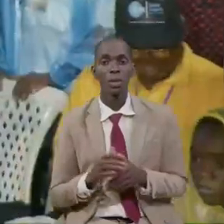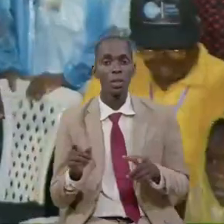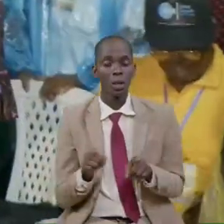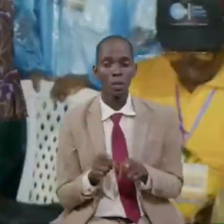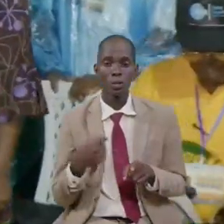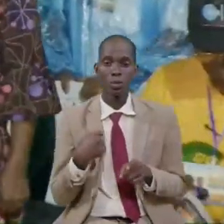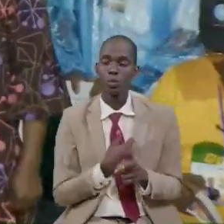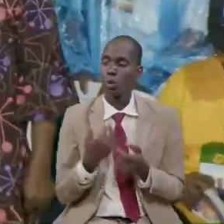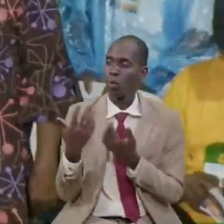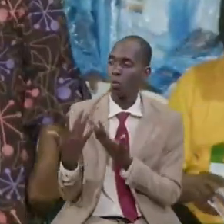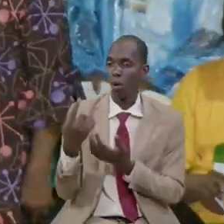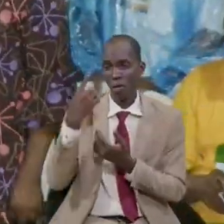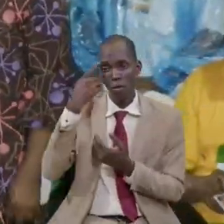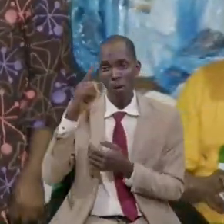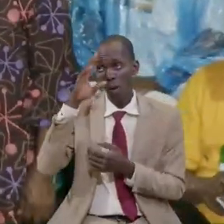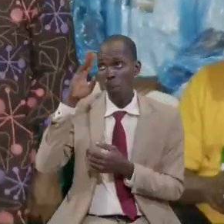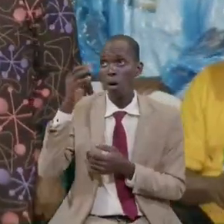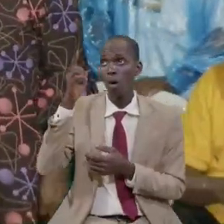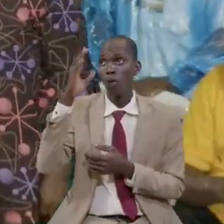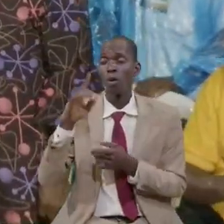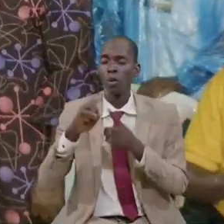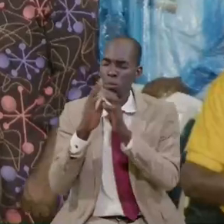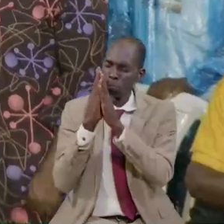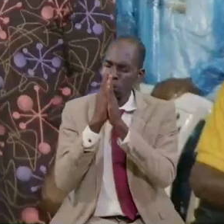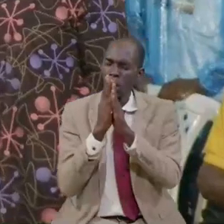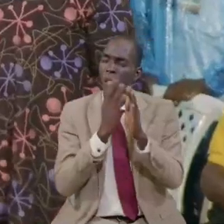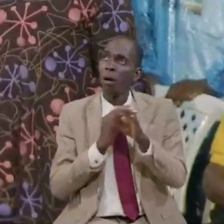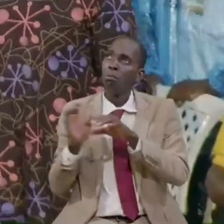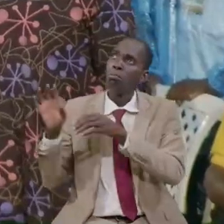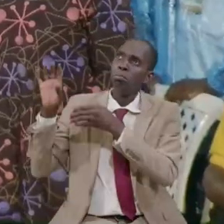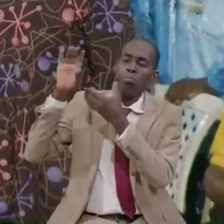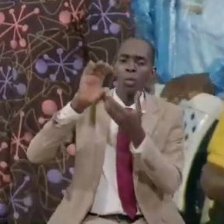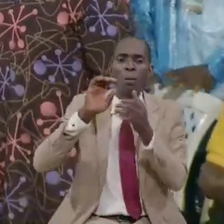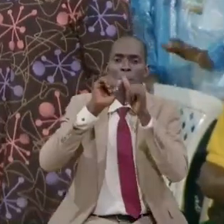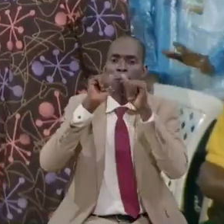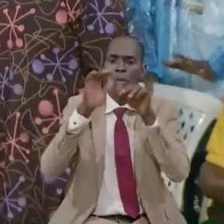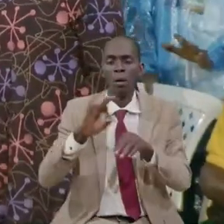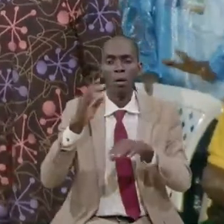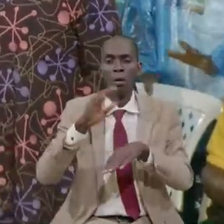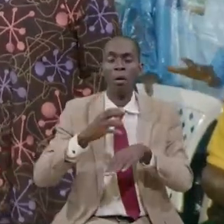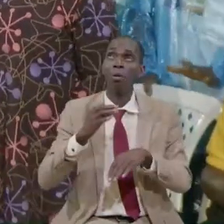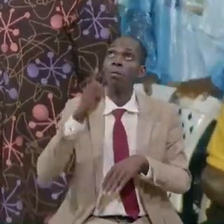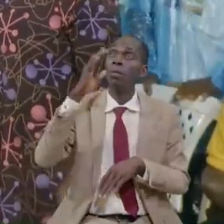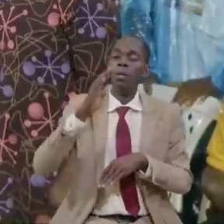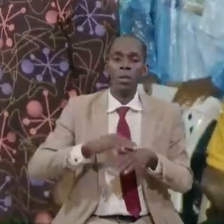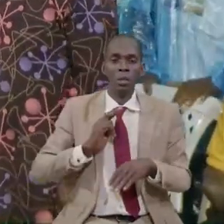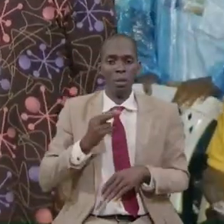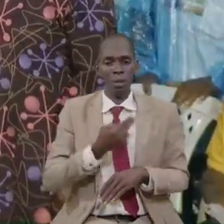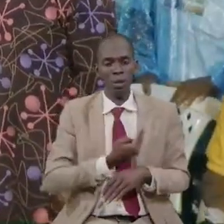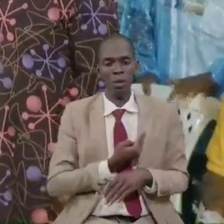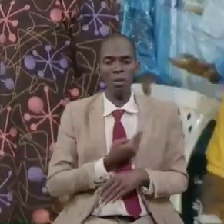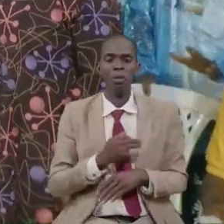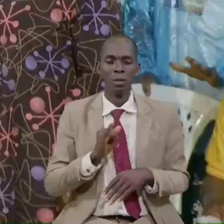comme nous entendons la prière de l'homme de Dieu, pour faire pleuvoir la bénédiction de Dieu sur nous. Je crois